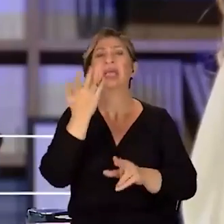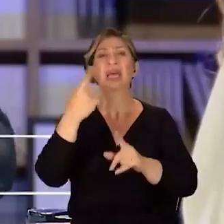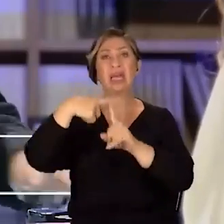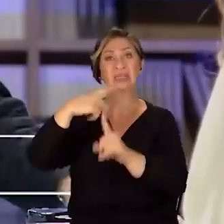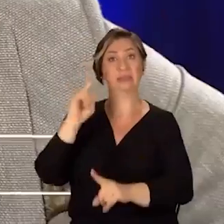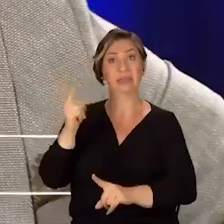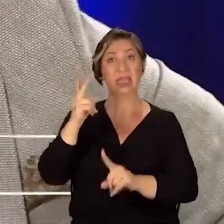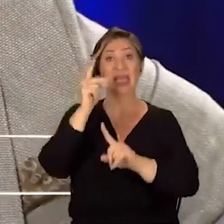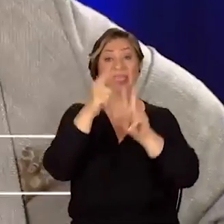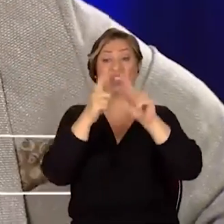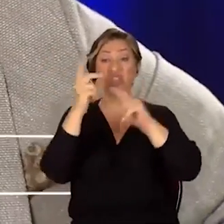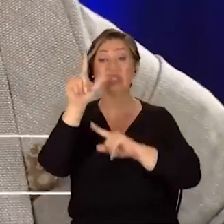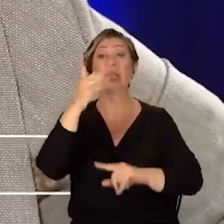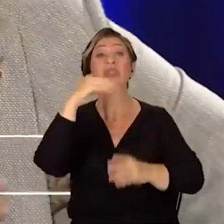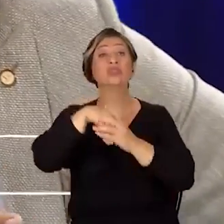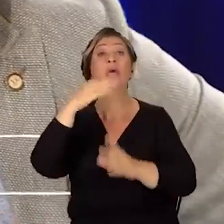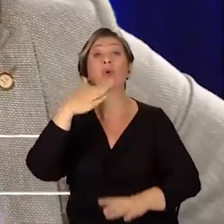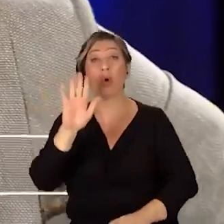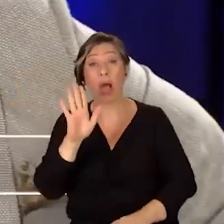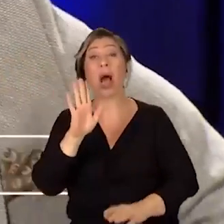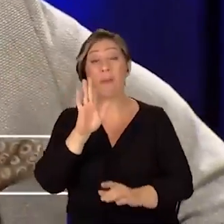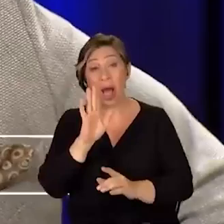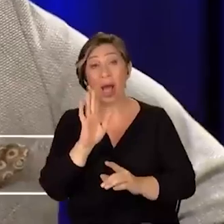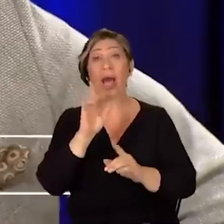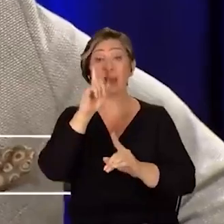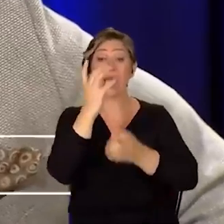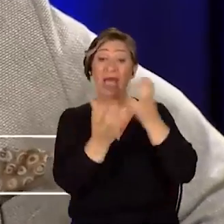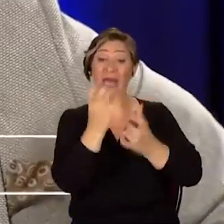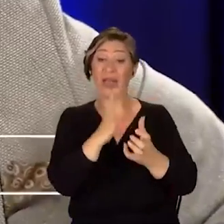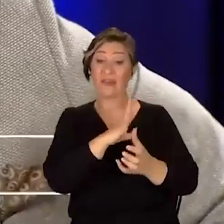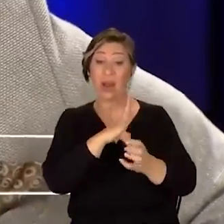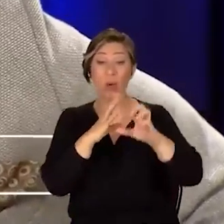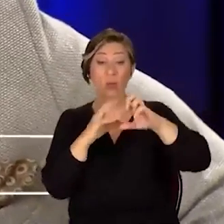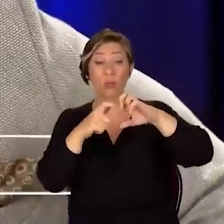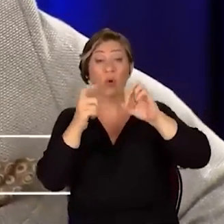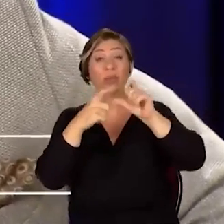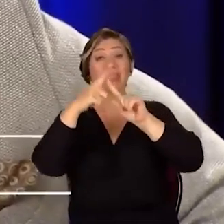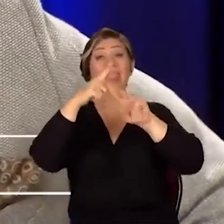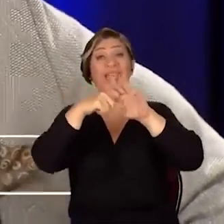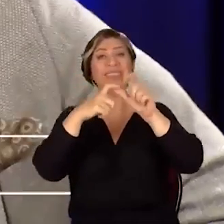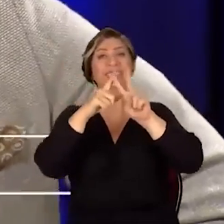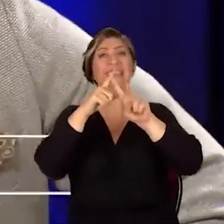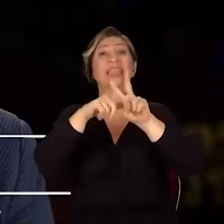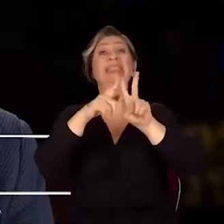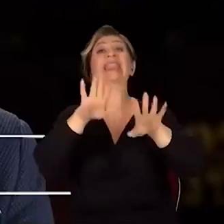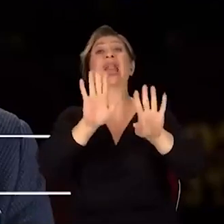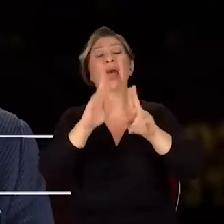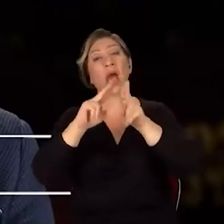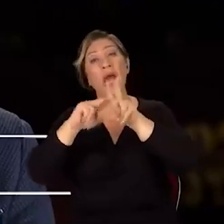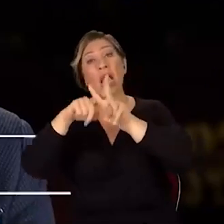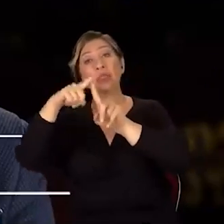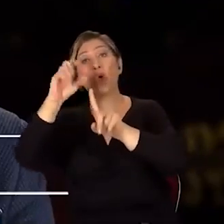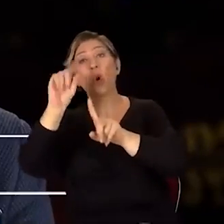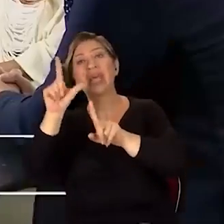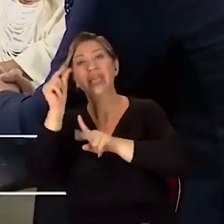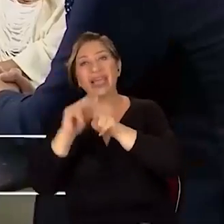Hristiyan İncil'de bulunmaz. Ama onların apokritik dediğimiz kaynakları yani protestan kaynaklarında değil ama Katolik kaynaklarında özellikle